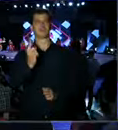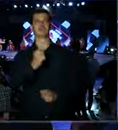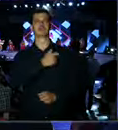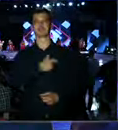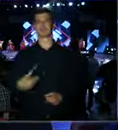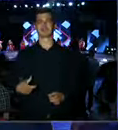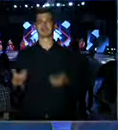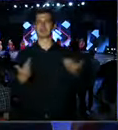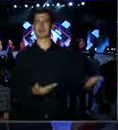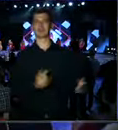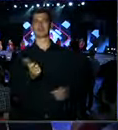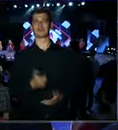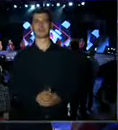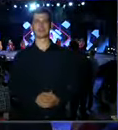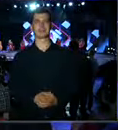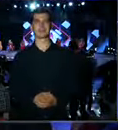wręczymy za chwileczkę.